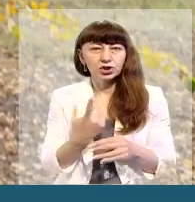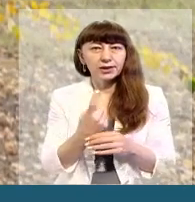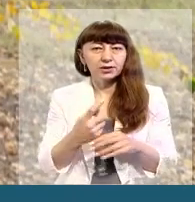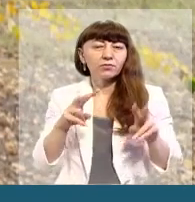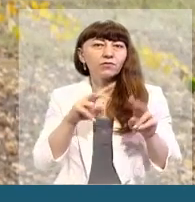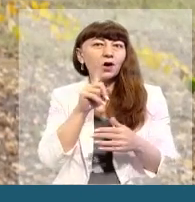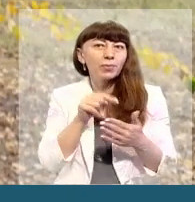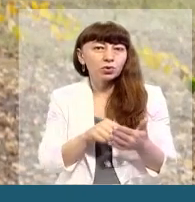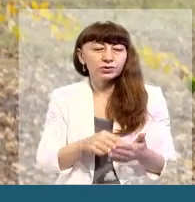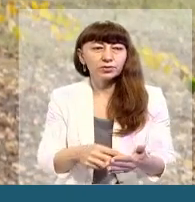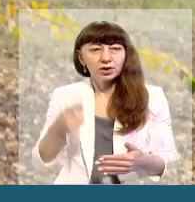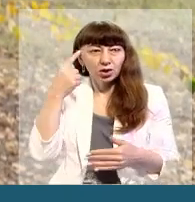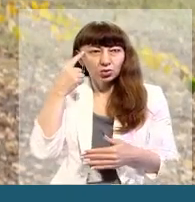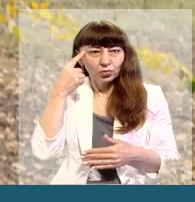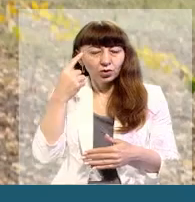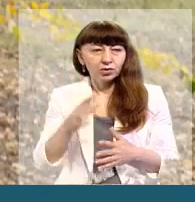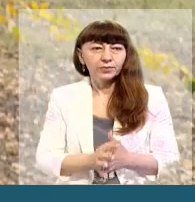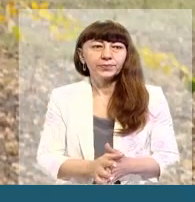данному вопросу. Я думаю, что